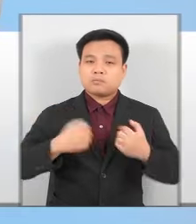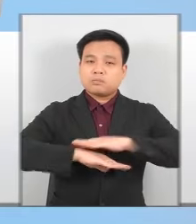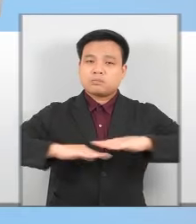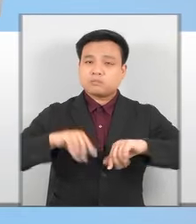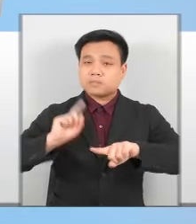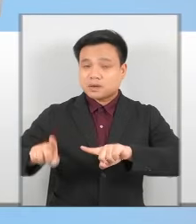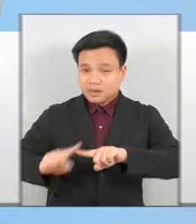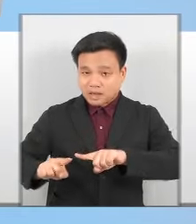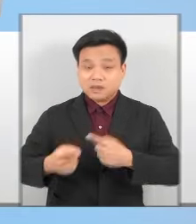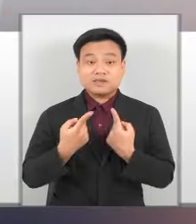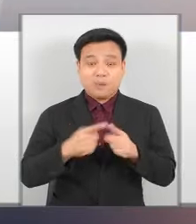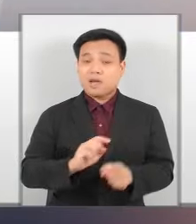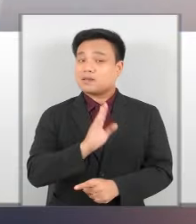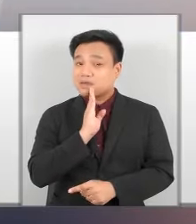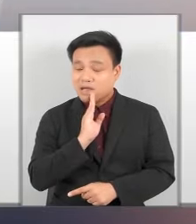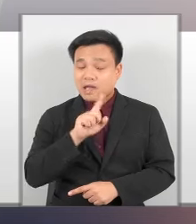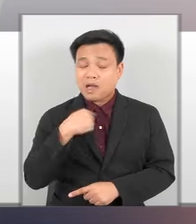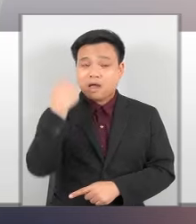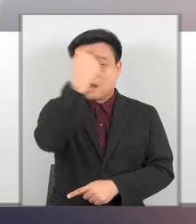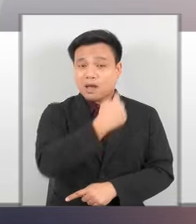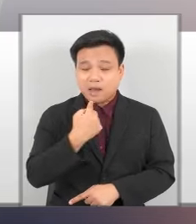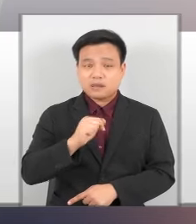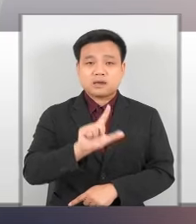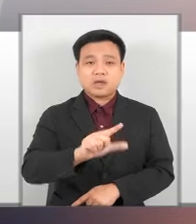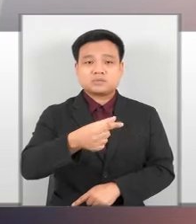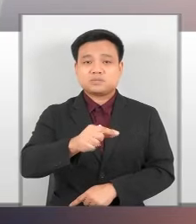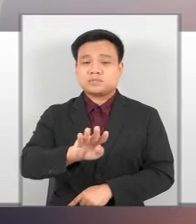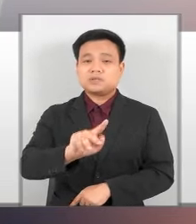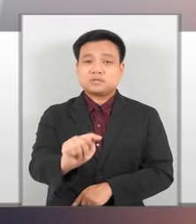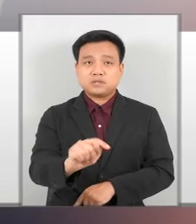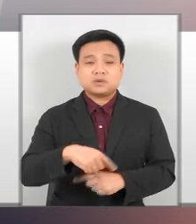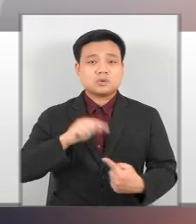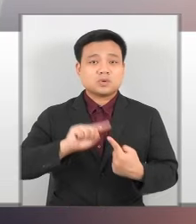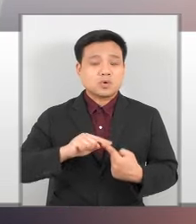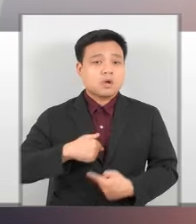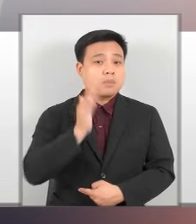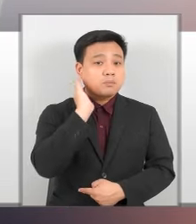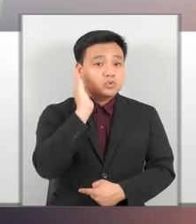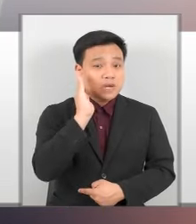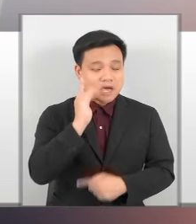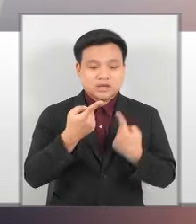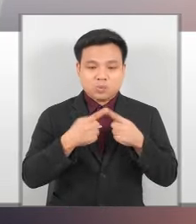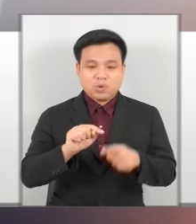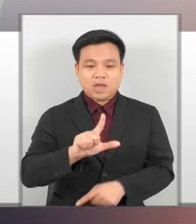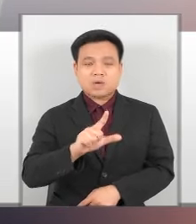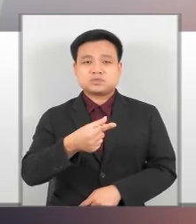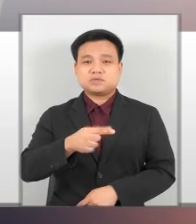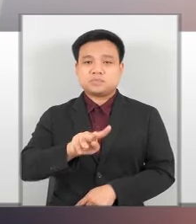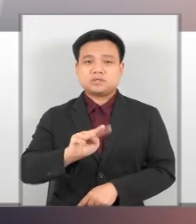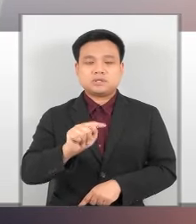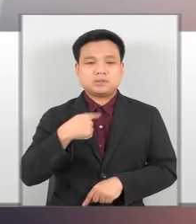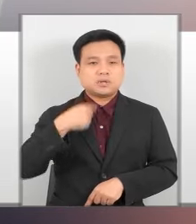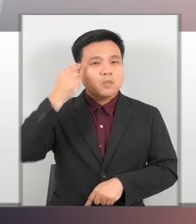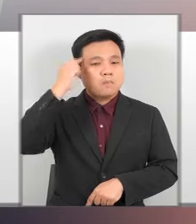เลือกนะครับเขาจะให้ไว้ทรงผมนะถ้าเป็นเด็กผู้ชายนะคไว้ผมยาวได้แต่ต้องรวบผมให้ดีนะครับแล้วก็มัด